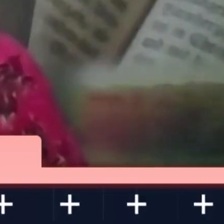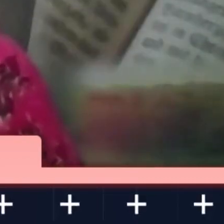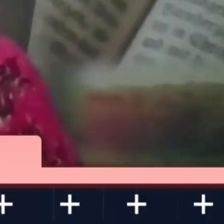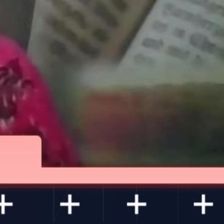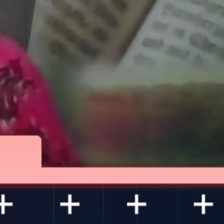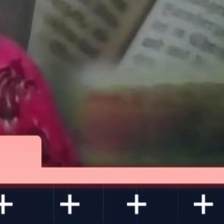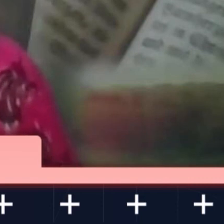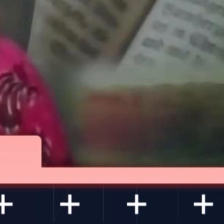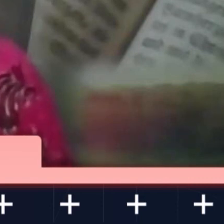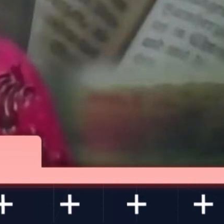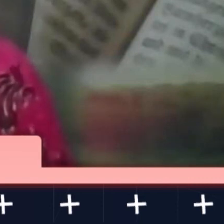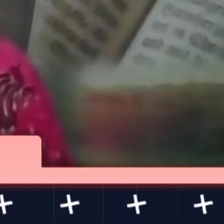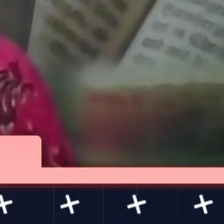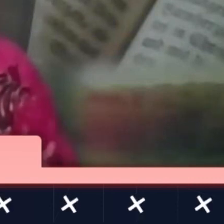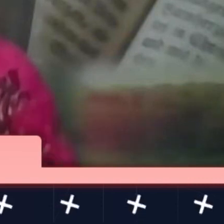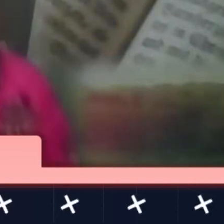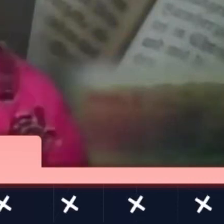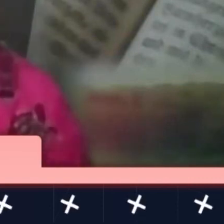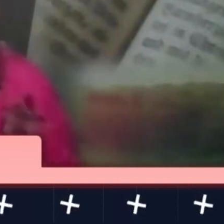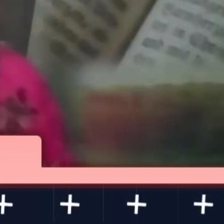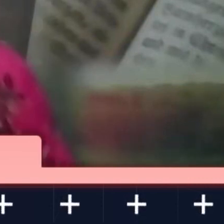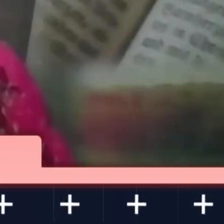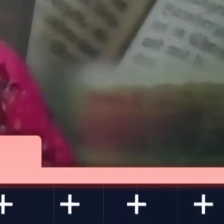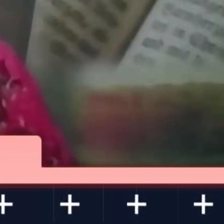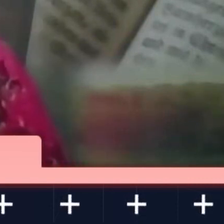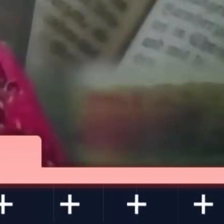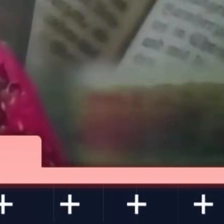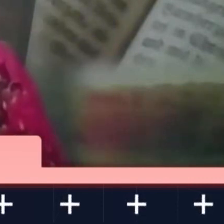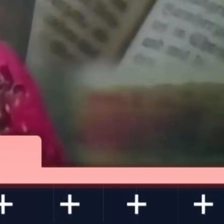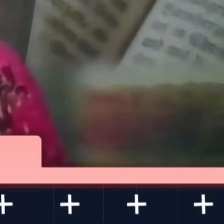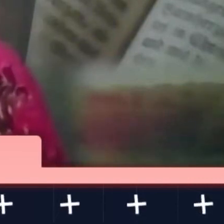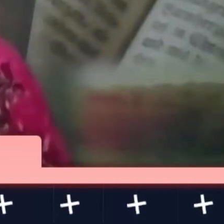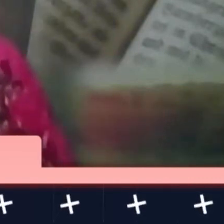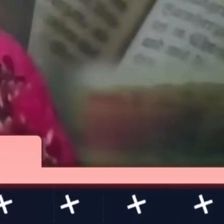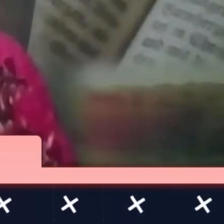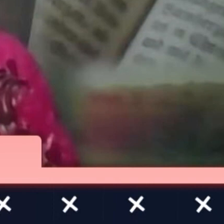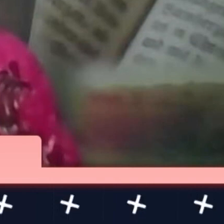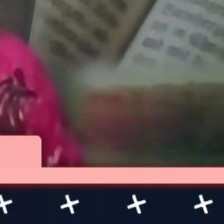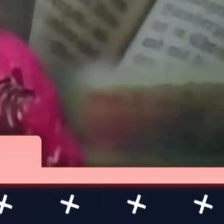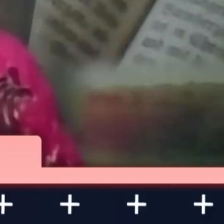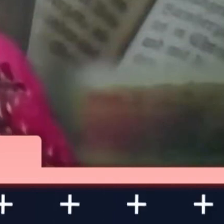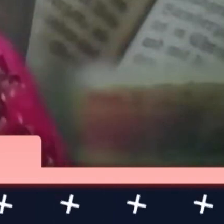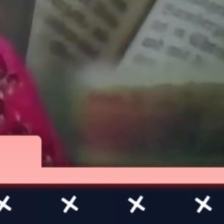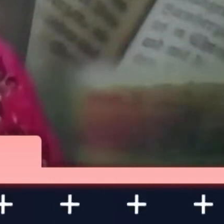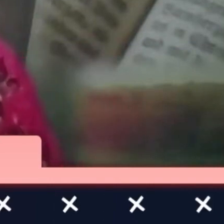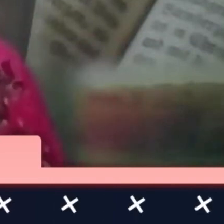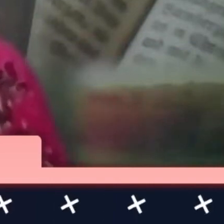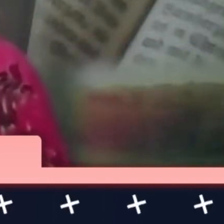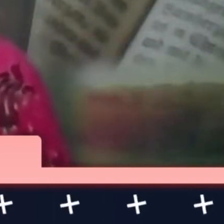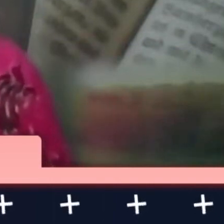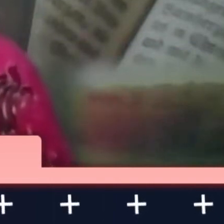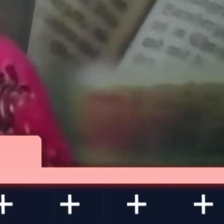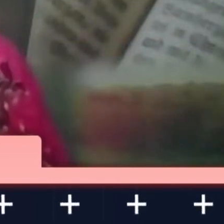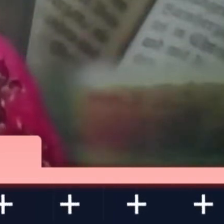selama-lamanya ini hanyalah salah satu dari bagaimana kita bisa memperkenalkan tentang